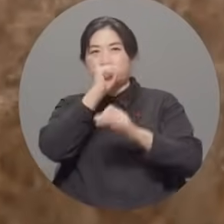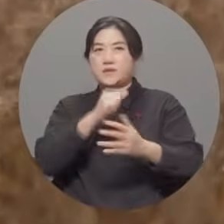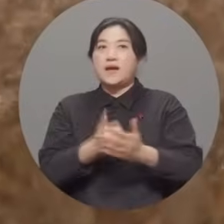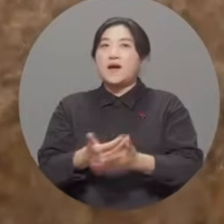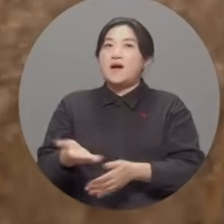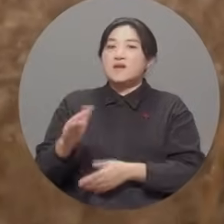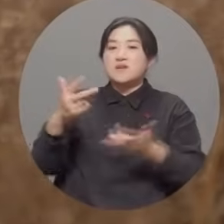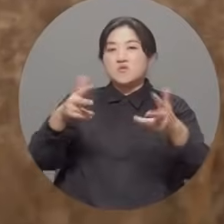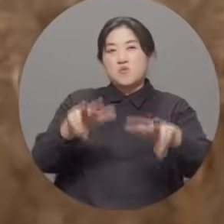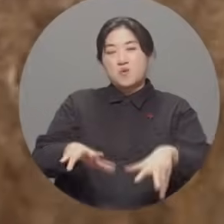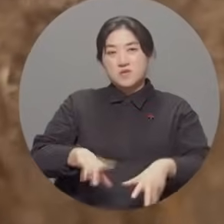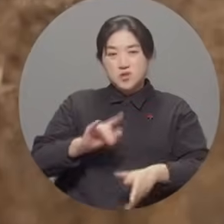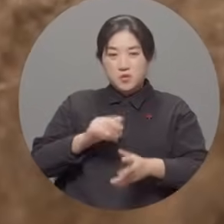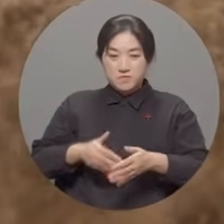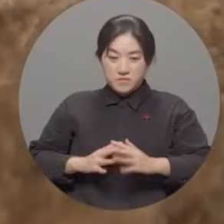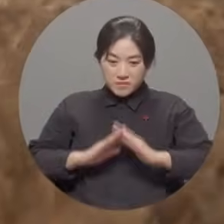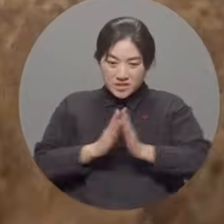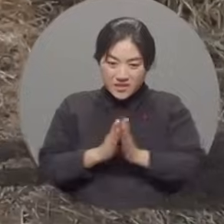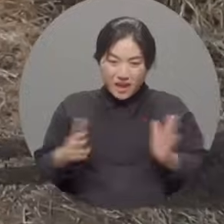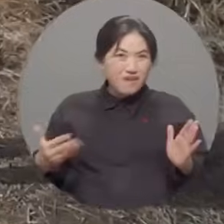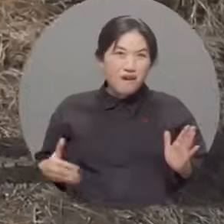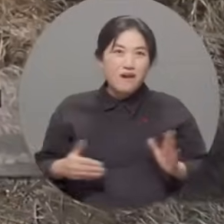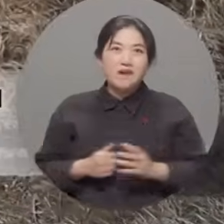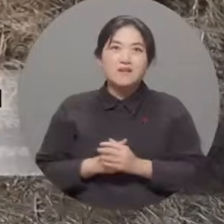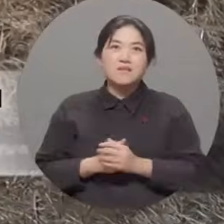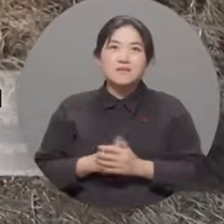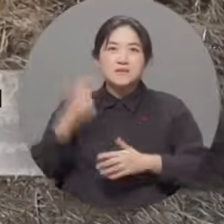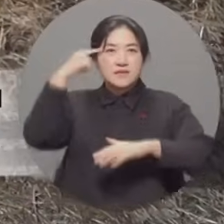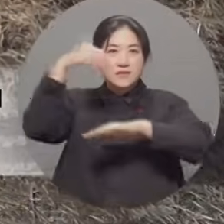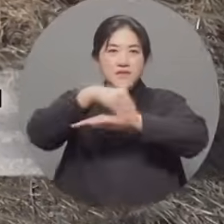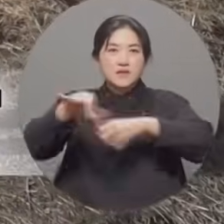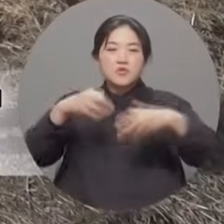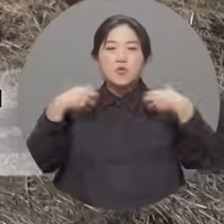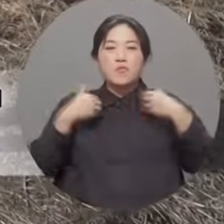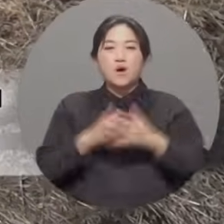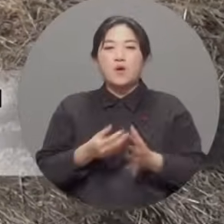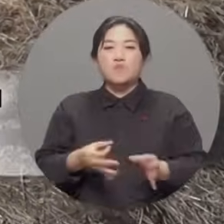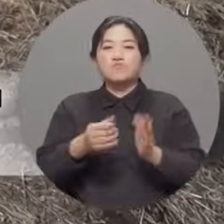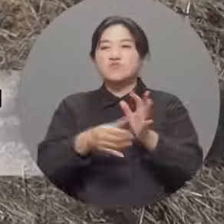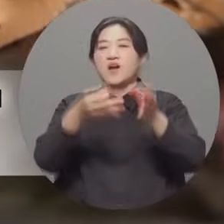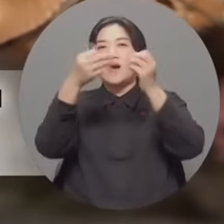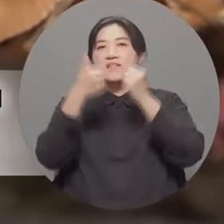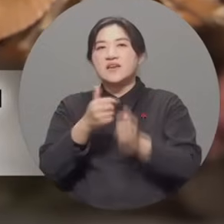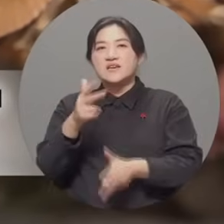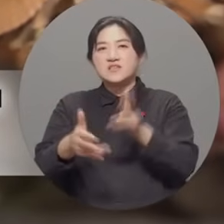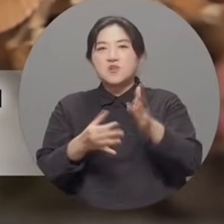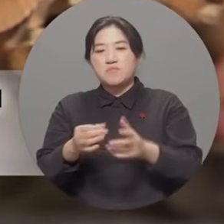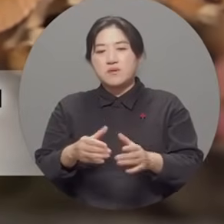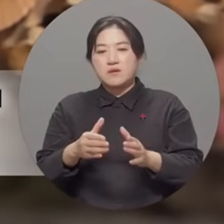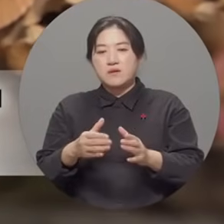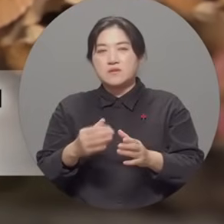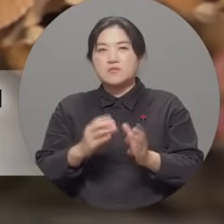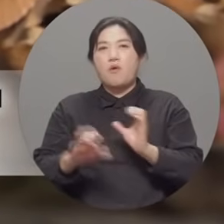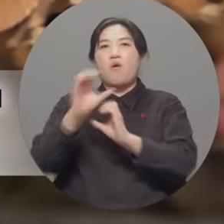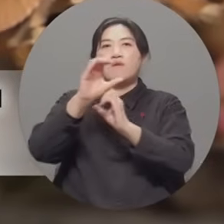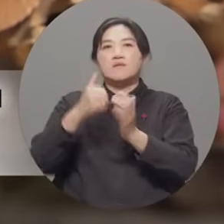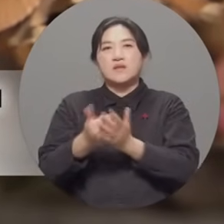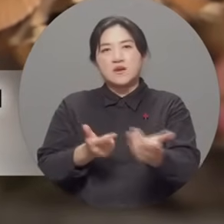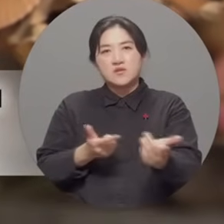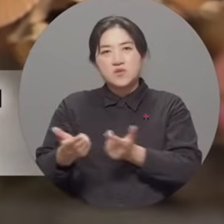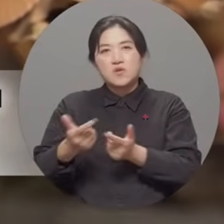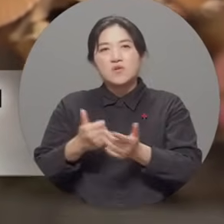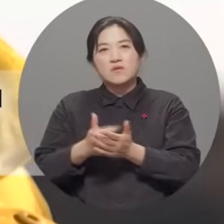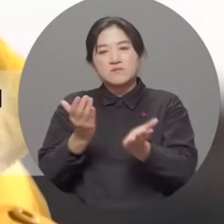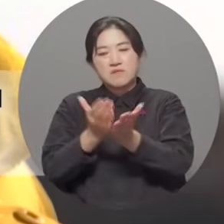하지만 공원은 첫 삽도 못 떴습니다. 기획재정부가 그 사이 오른 물가 때문에 사업비가 늘어난 만큼 적정성 자체를